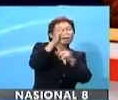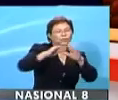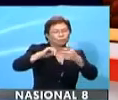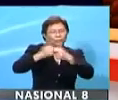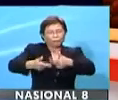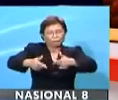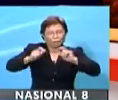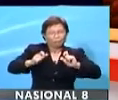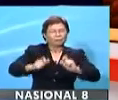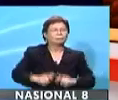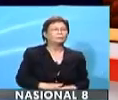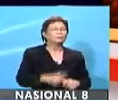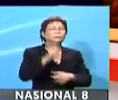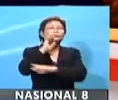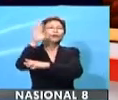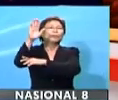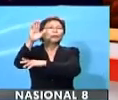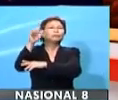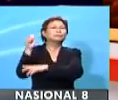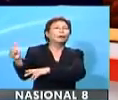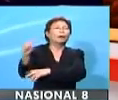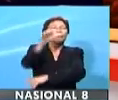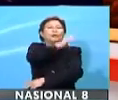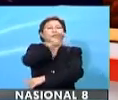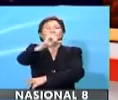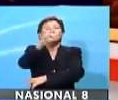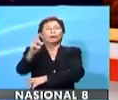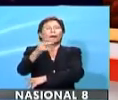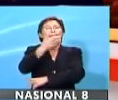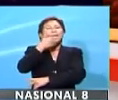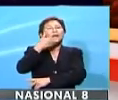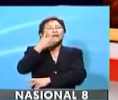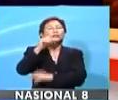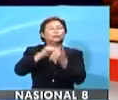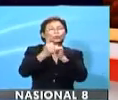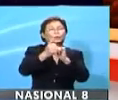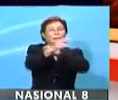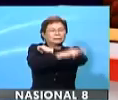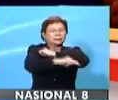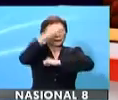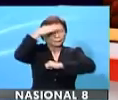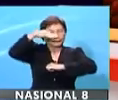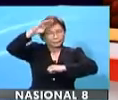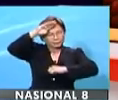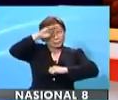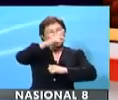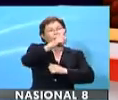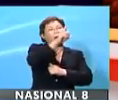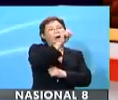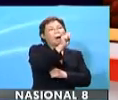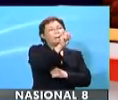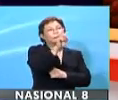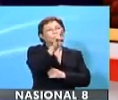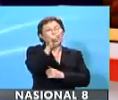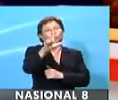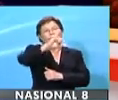diselesaikan segera. Jaminan tersebut diberikan sendiri pengerusi Jawatankuasa Belia dan Sukan Negeri Perlis, Abdul Jamil San.